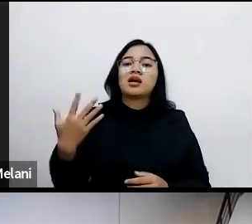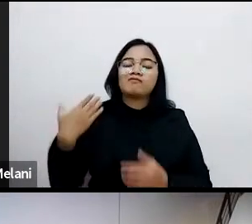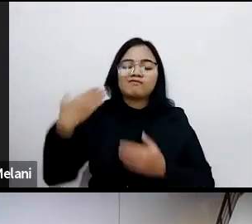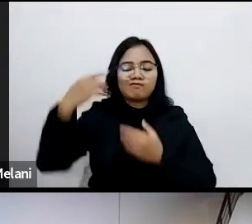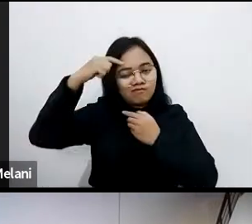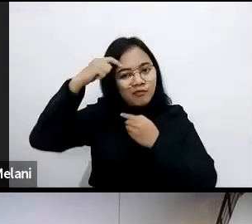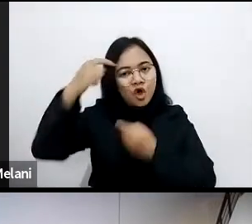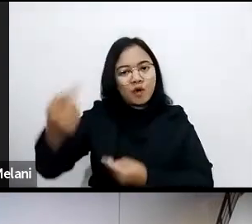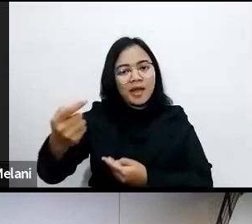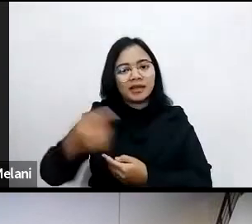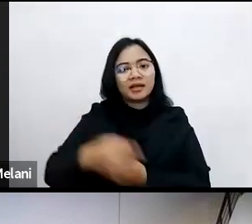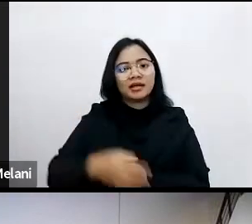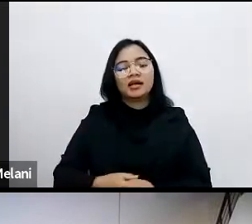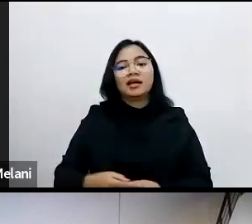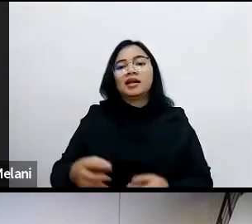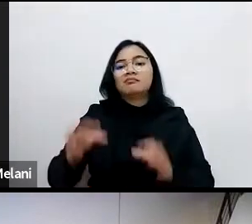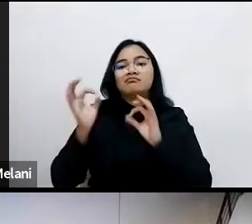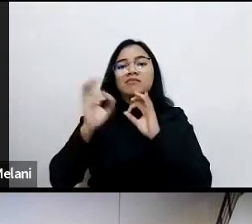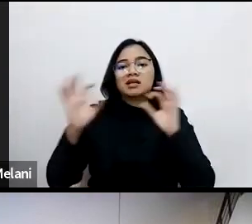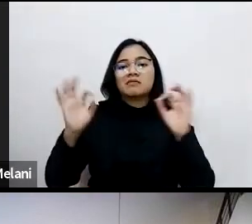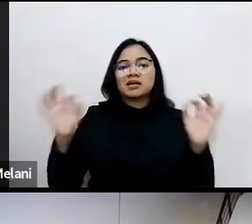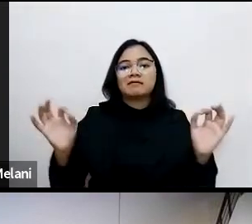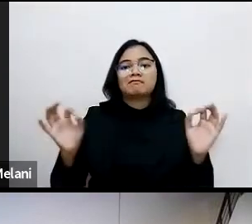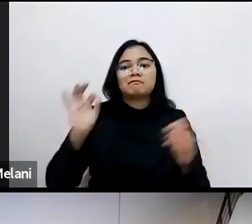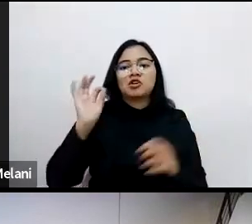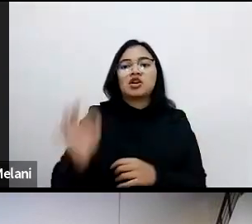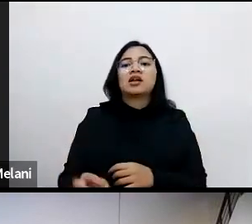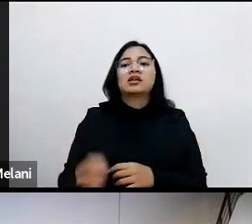tidak menghargai keberagaman, seperti itu.